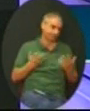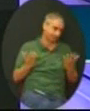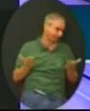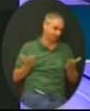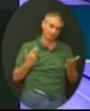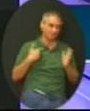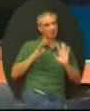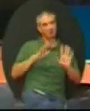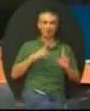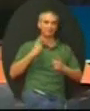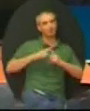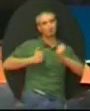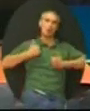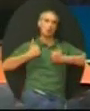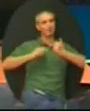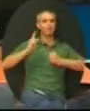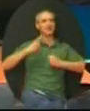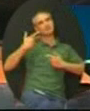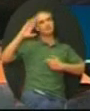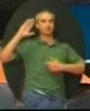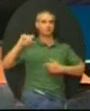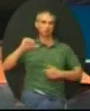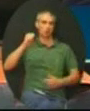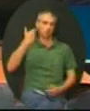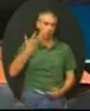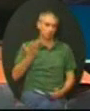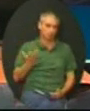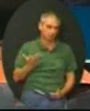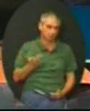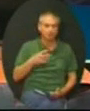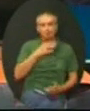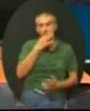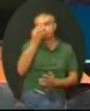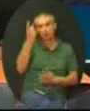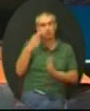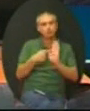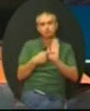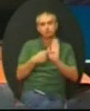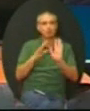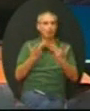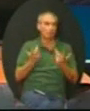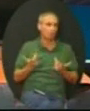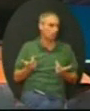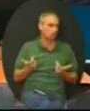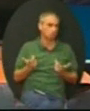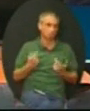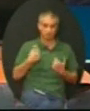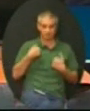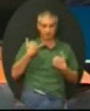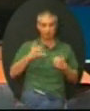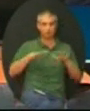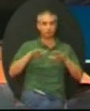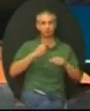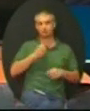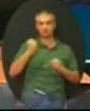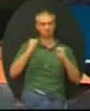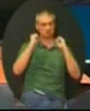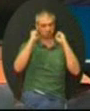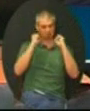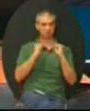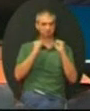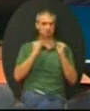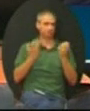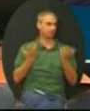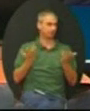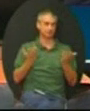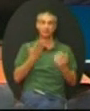לא אוהב את המרוץ הפופוליסטי הזה. אפשר לשאול אותם מה הסיבה שהם הובילו את זה. אני חושב שאנחנו היום בממשלת ימין מוצקה, אני חושב שגם